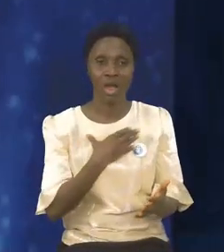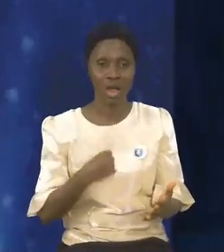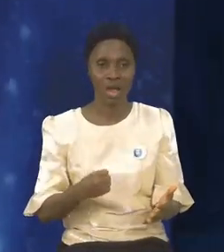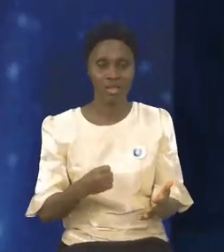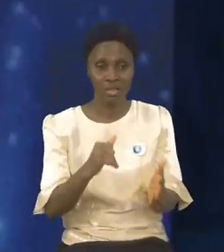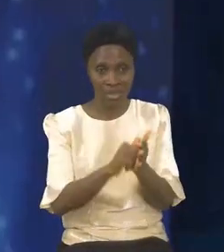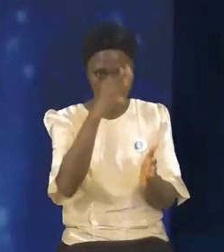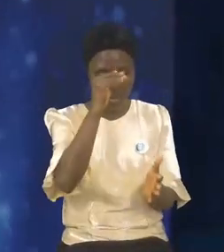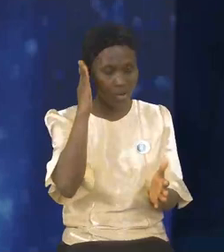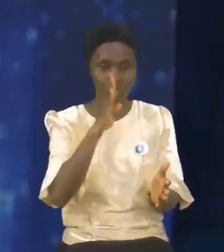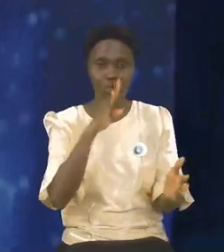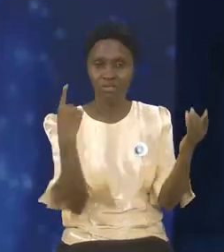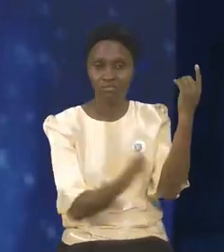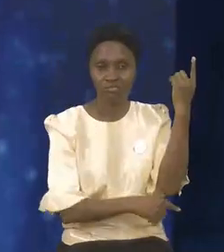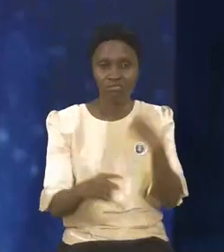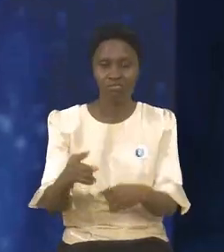et